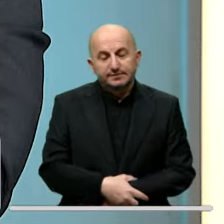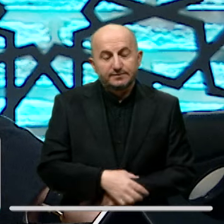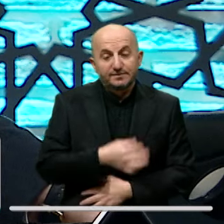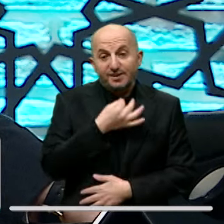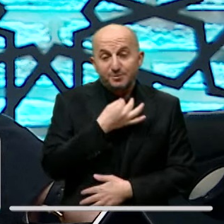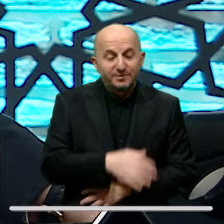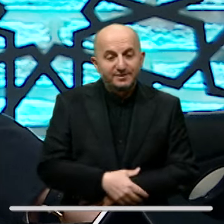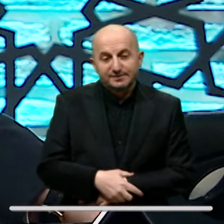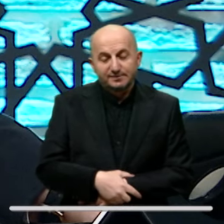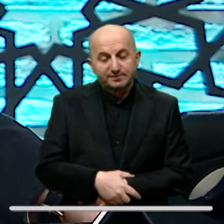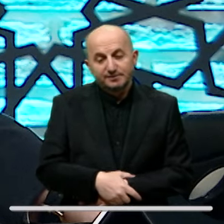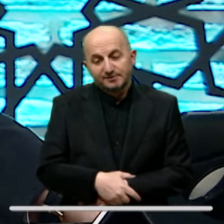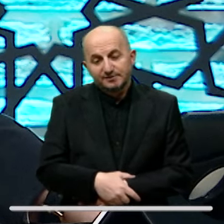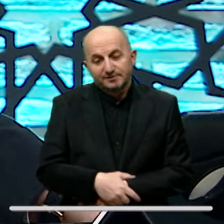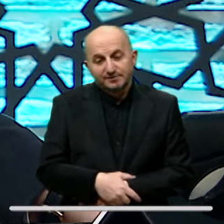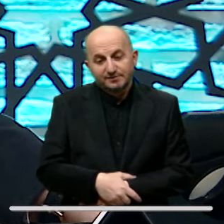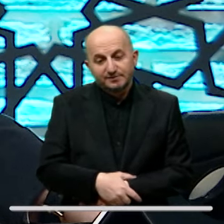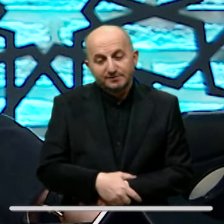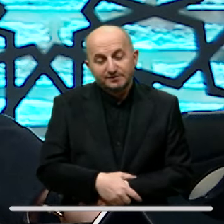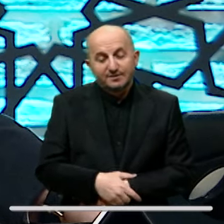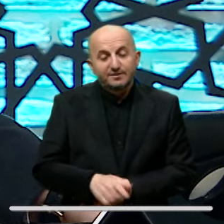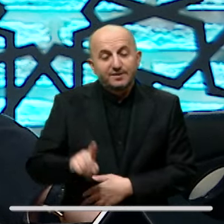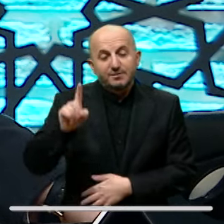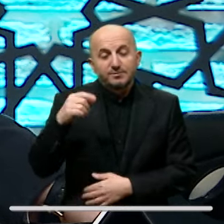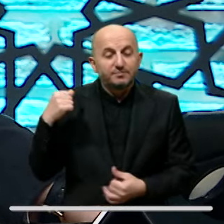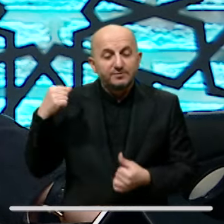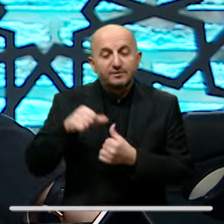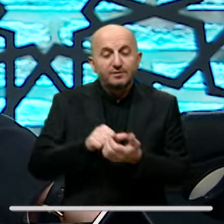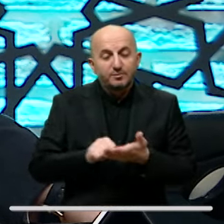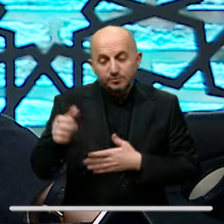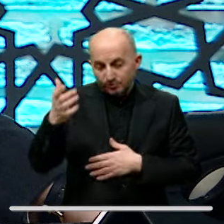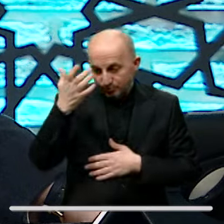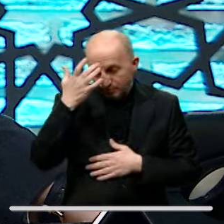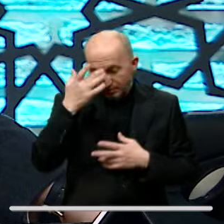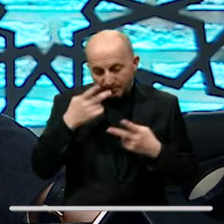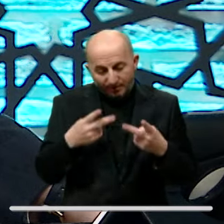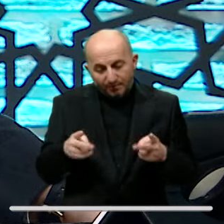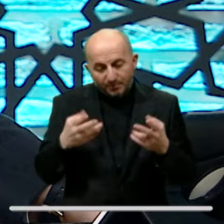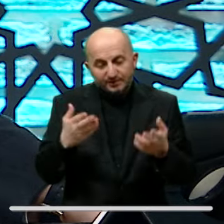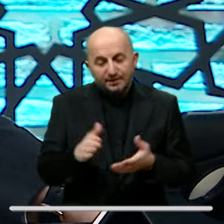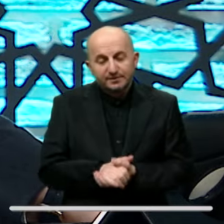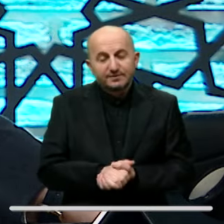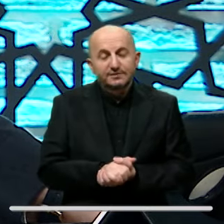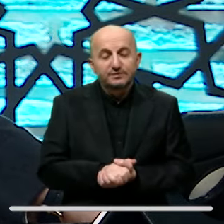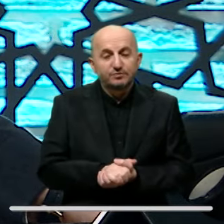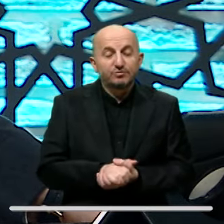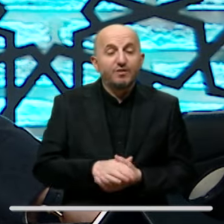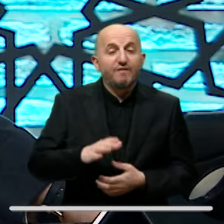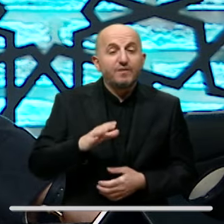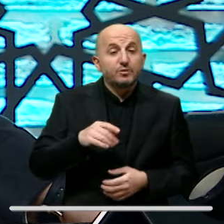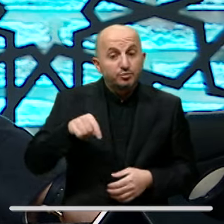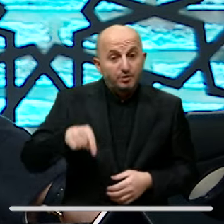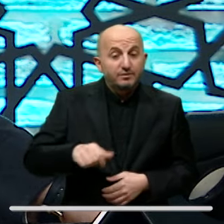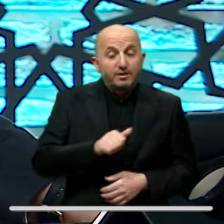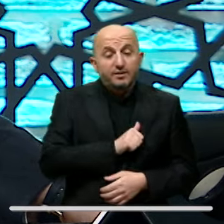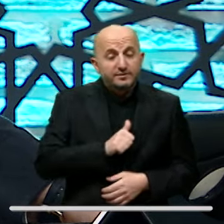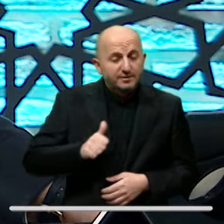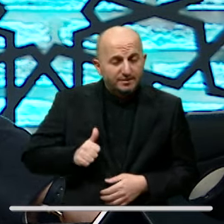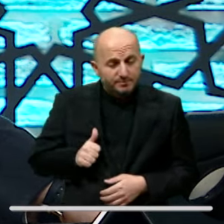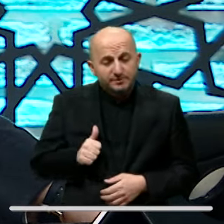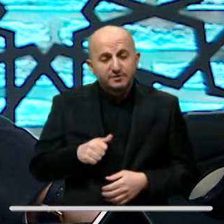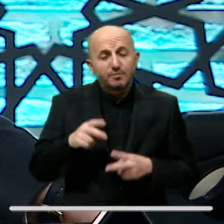Teşekkür ederiz. Rabbim tekrar bütün şühedaya rahmet etsin. Şu anda mevcutta görev yapan askerimize,